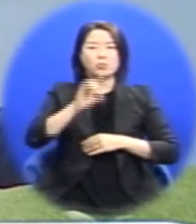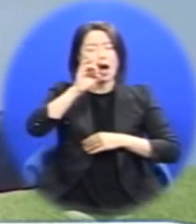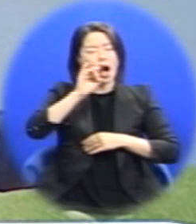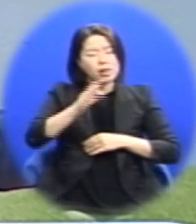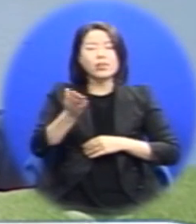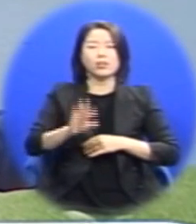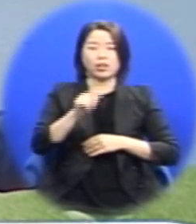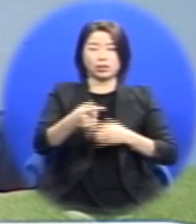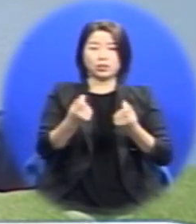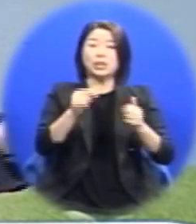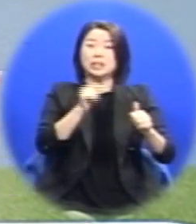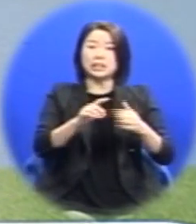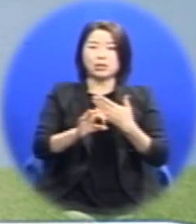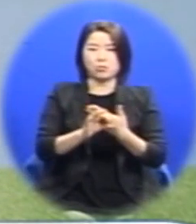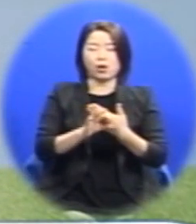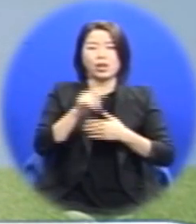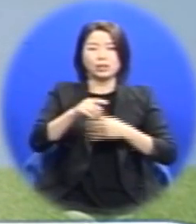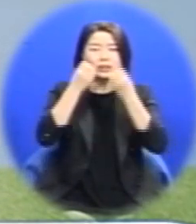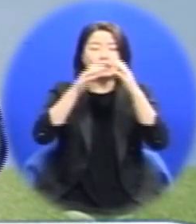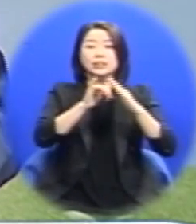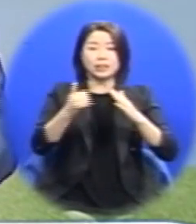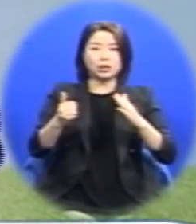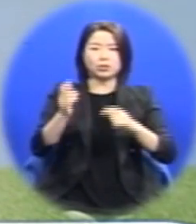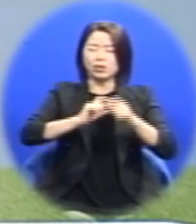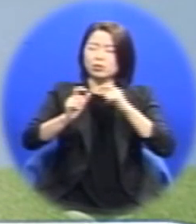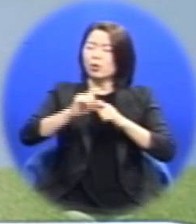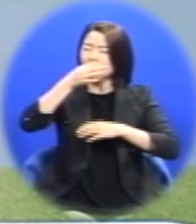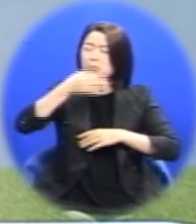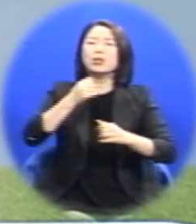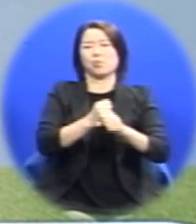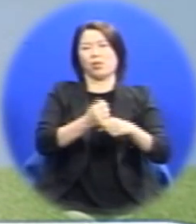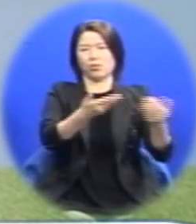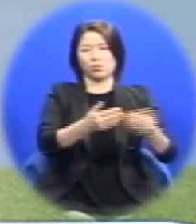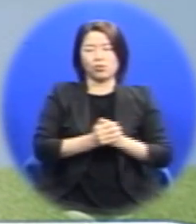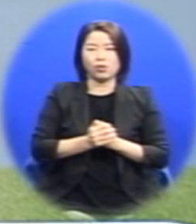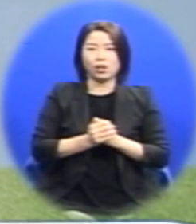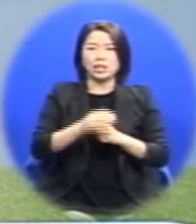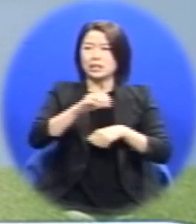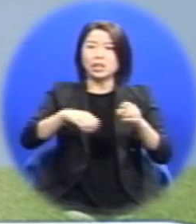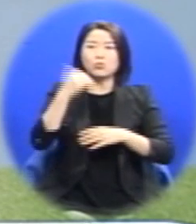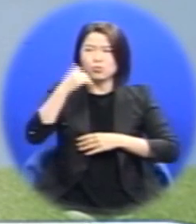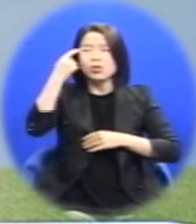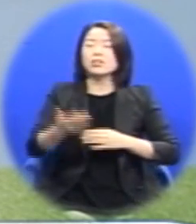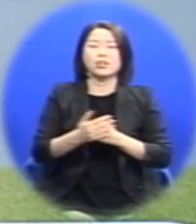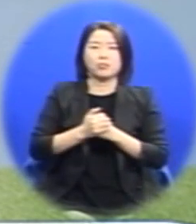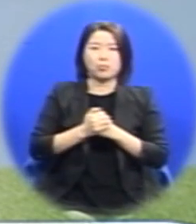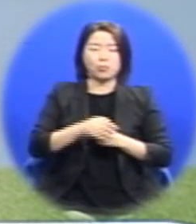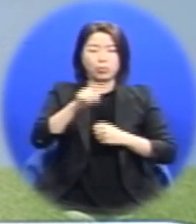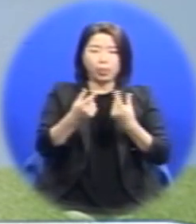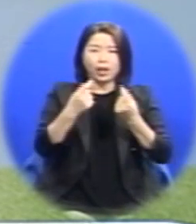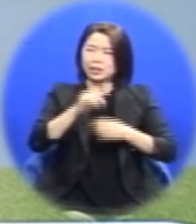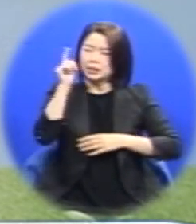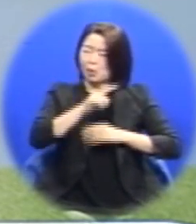되는데 그렇게 하라면 그러면 그 새가족을 정말 더 힘들게 하는 거죠. 차라리 누가 그랬어요? 그런